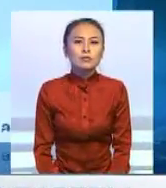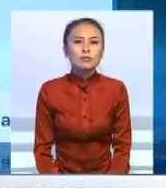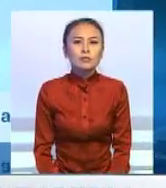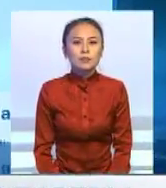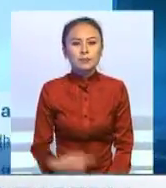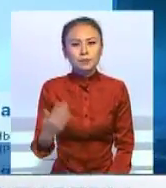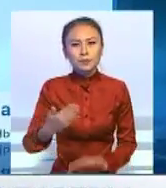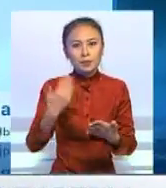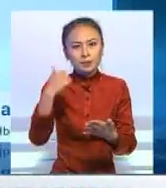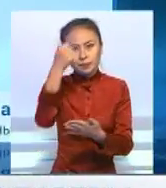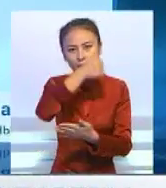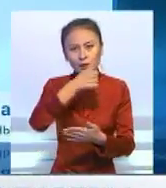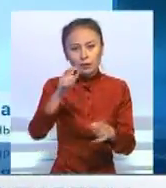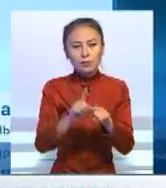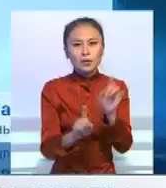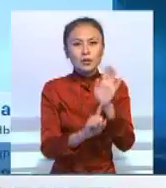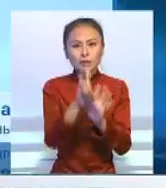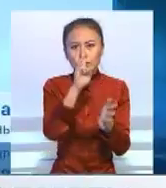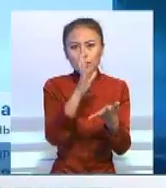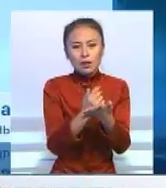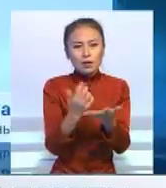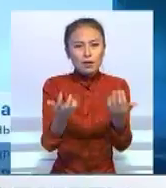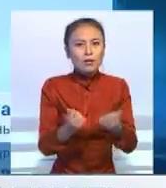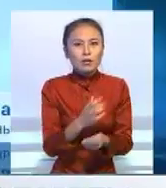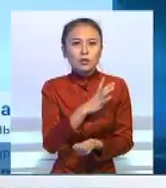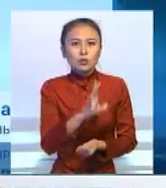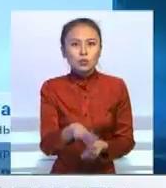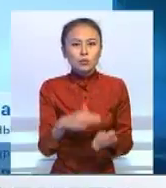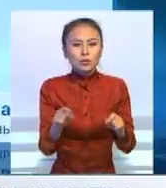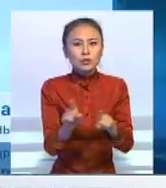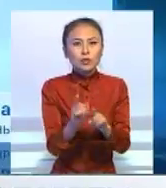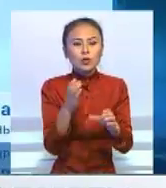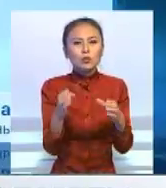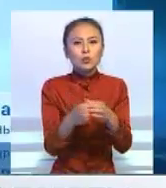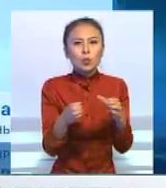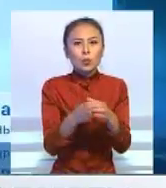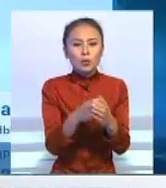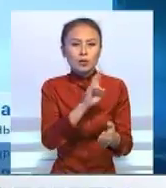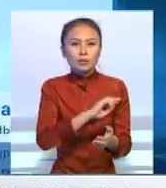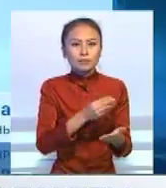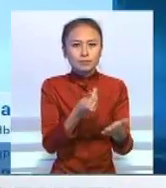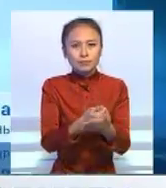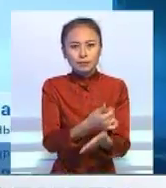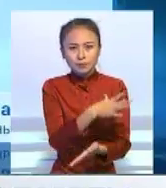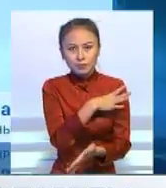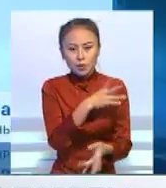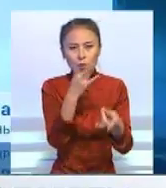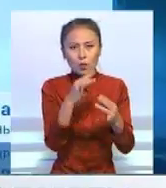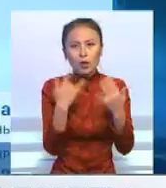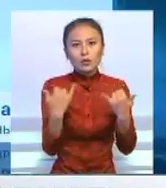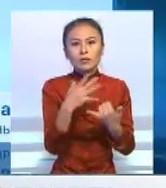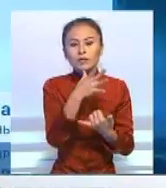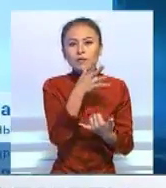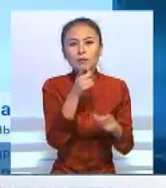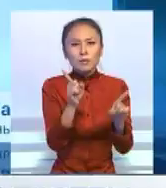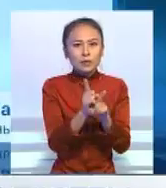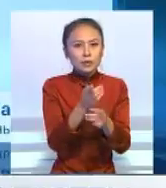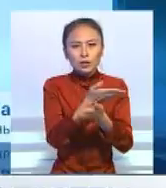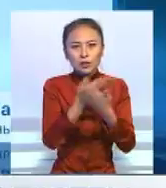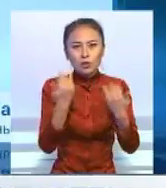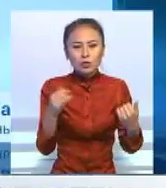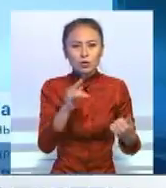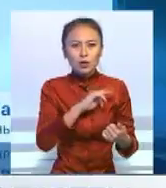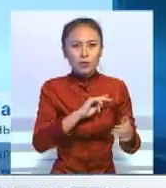Мен былтырдан бастап жалақы алған жоқпын. Өзімнің тобымдағы адамдарға ақша төлеуге тырыстым. Бірақ қазір ондай мүмкіндік жоқ.